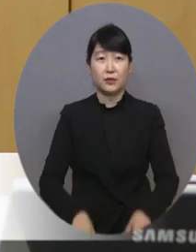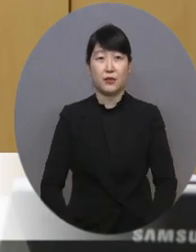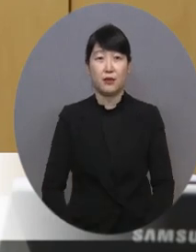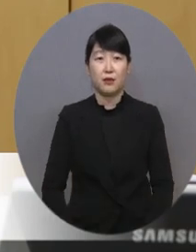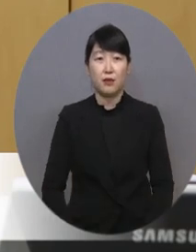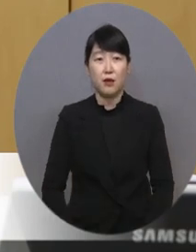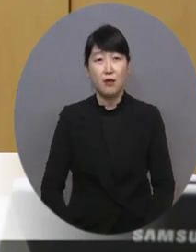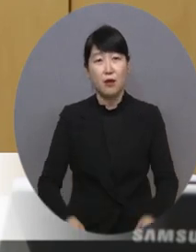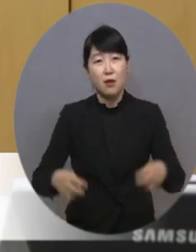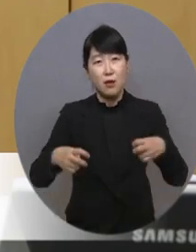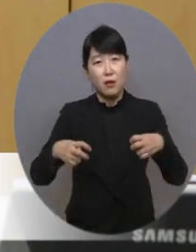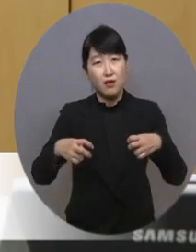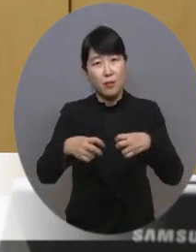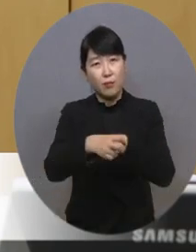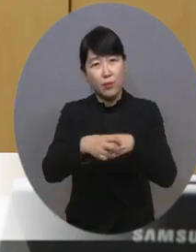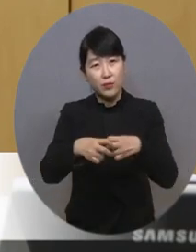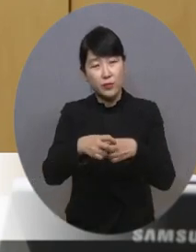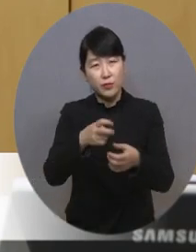도로교통법상이라기보다는